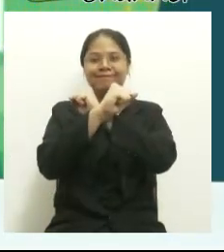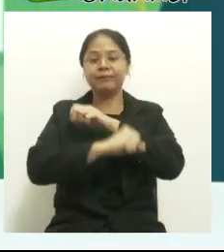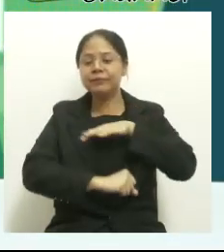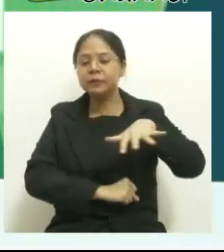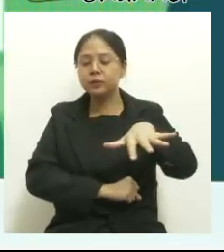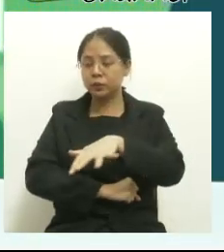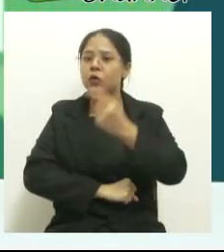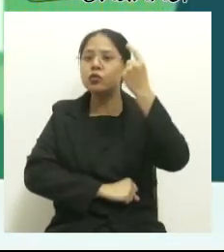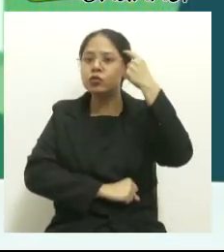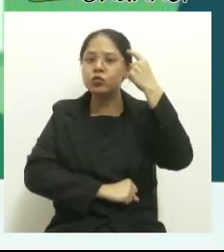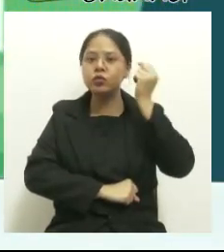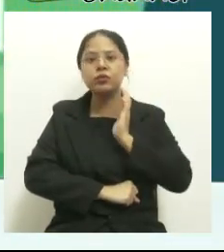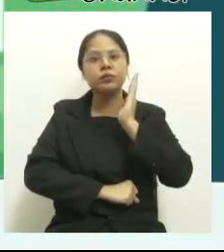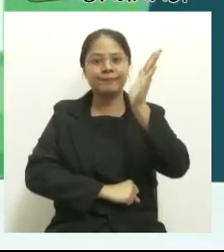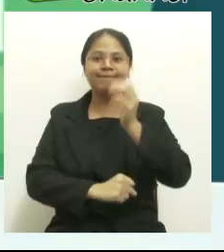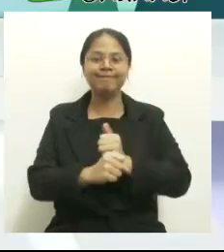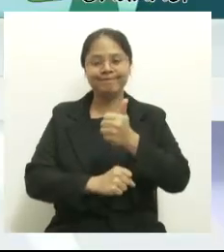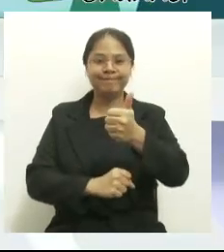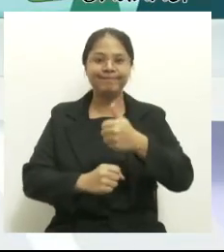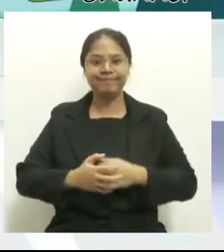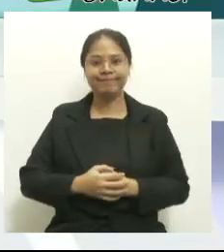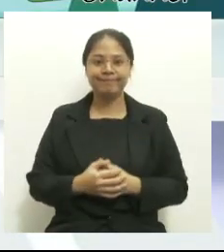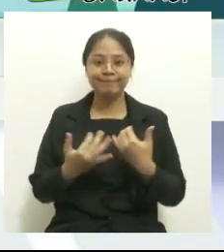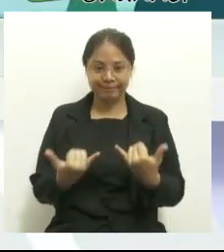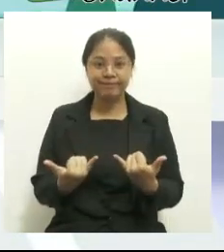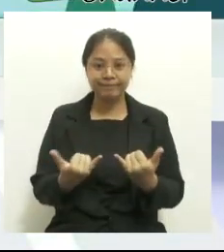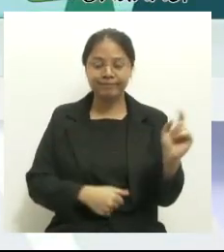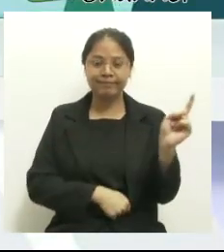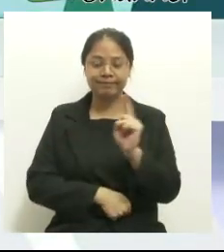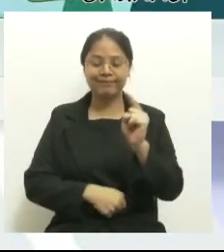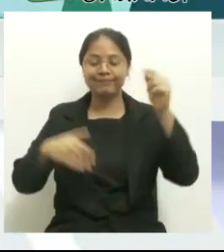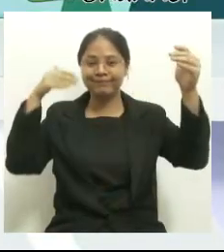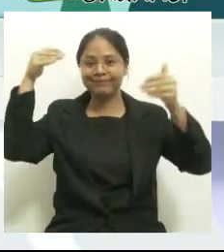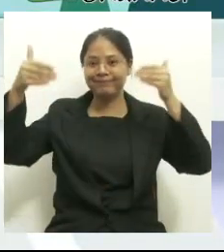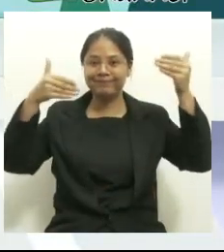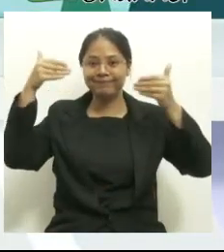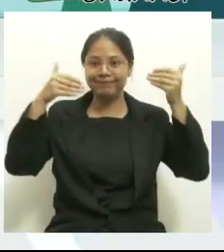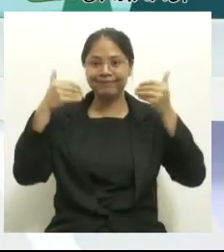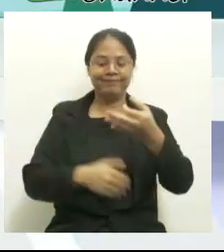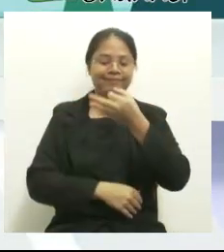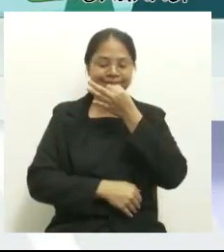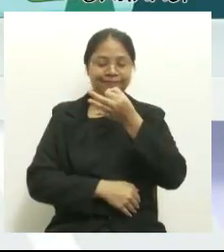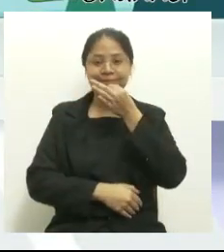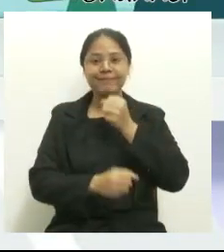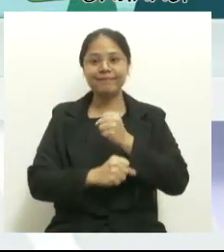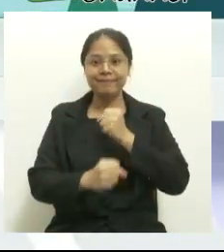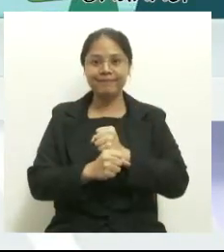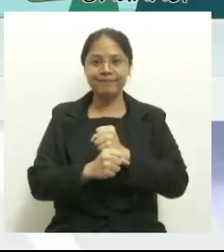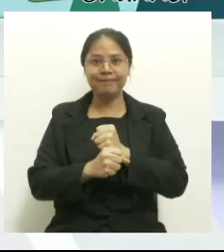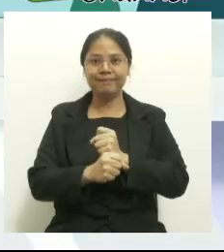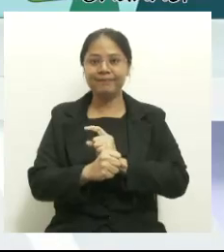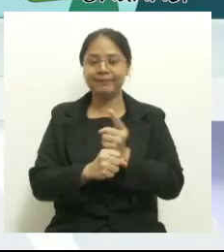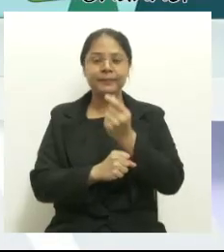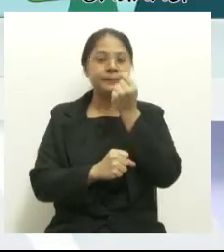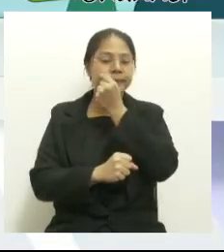ลอดภัยอย่างมั่นคงและยั่งยืนค่ะลำดับต่อไปนะคะพบกับกิจกรรมฝึกทักษะสร้างอาชีพผลิตภัณฑ์พิมพ์เสียนน้ำของโร